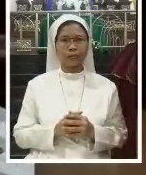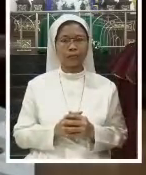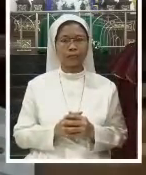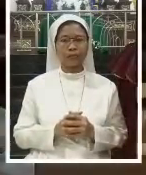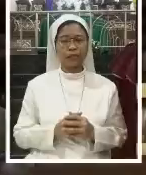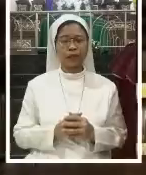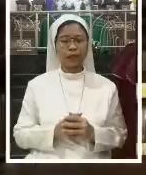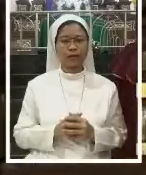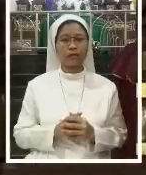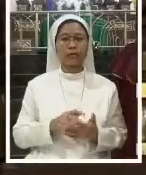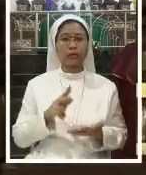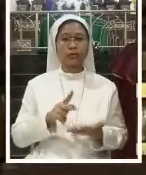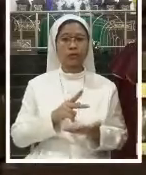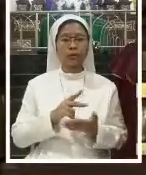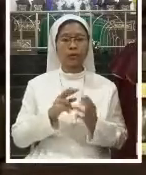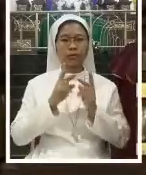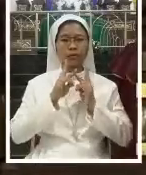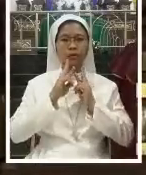Salmo Responsorio.